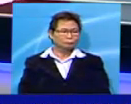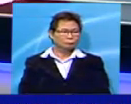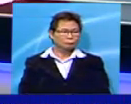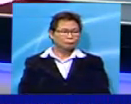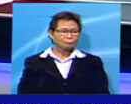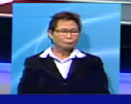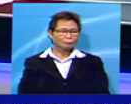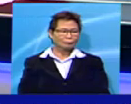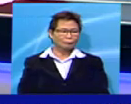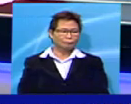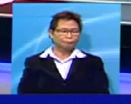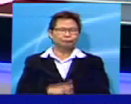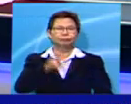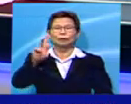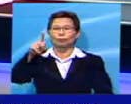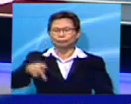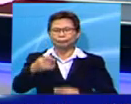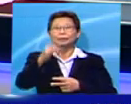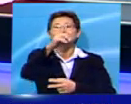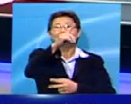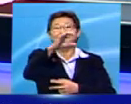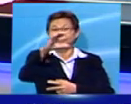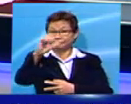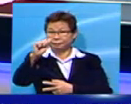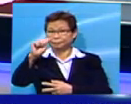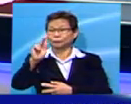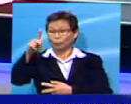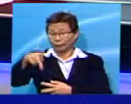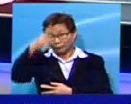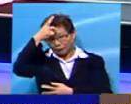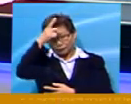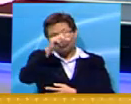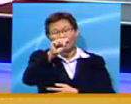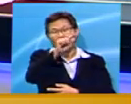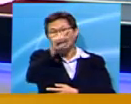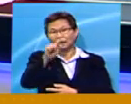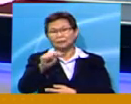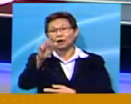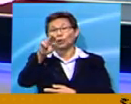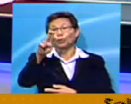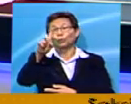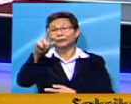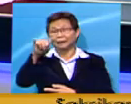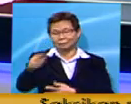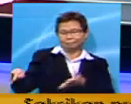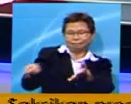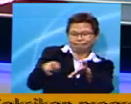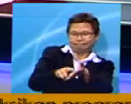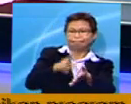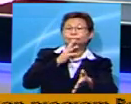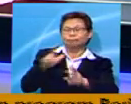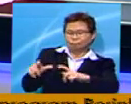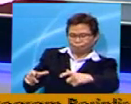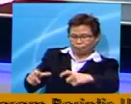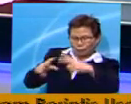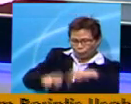Malaysia sementara itu ketua pengarah jabatan penerbangan awam DCA Datuk Seri azaruddin Abdul Rahman dalam satu kenyataan berkata pasukan